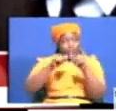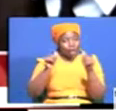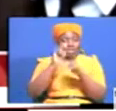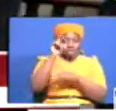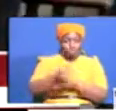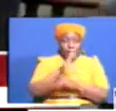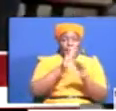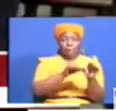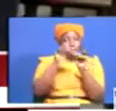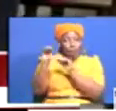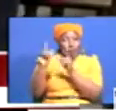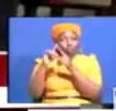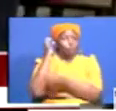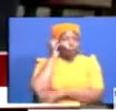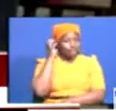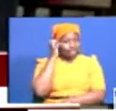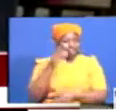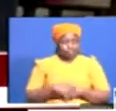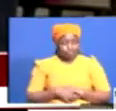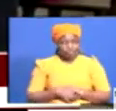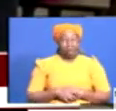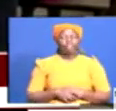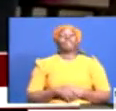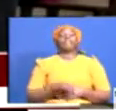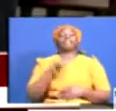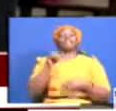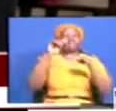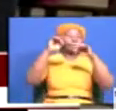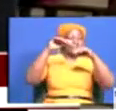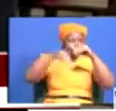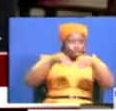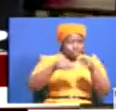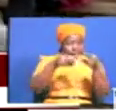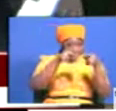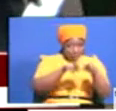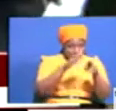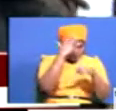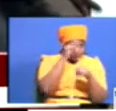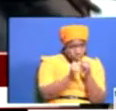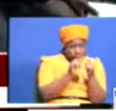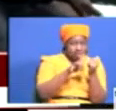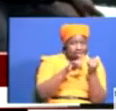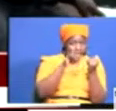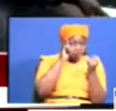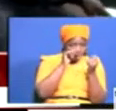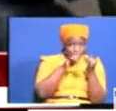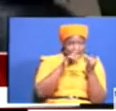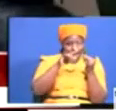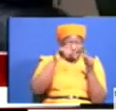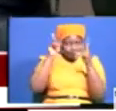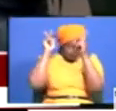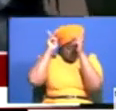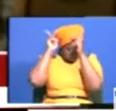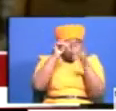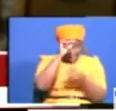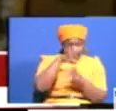tertiary institutions. Uchaguzi utakaoandaliwa Jumatatu ni wa ugavana wa kaunti za Mombasa na Kakamega na maeneo bunge ya